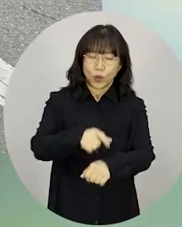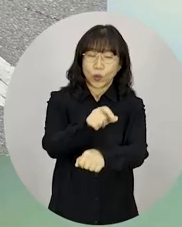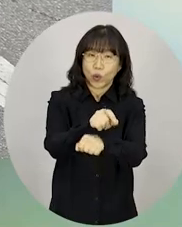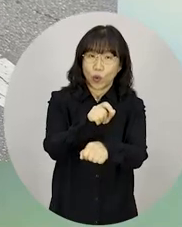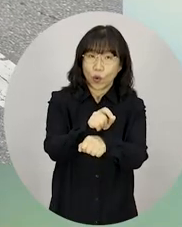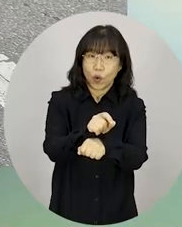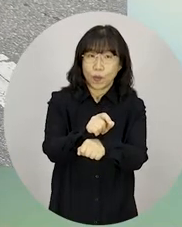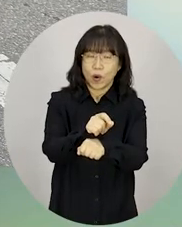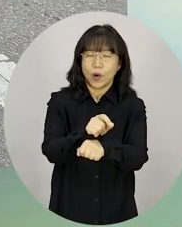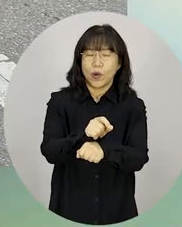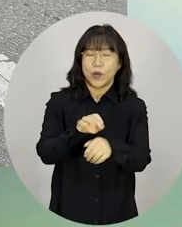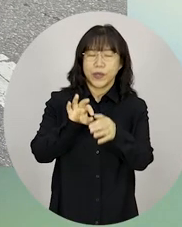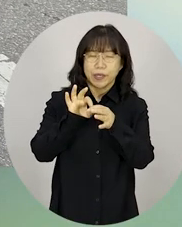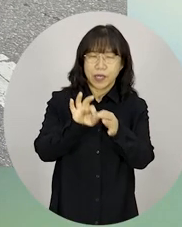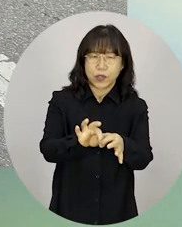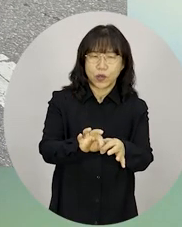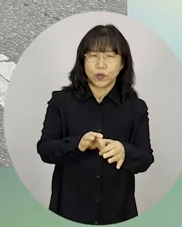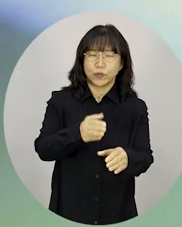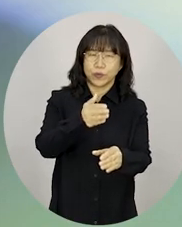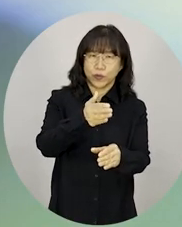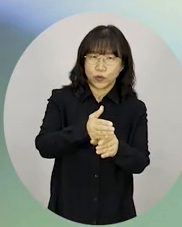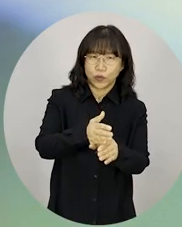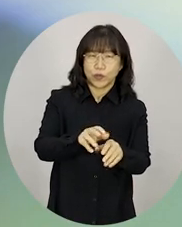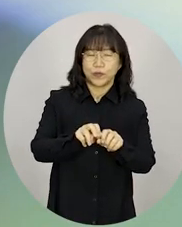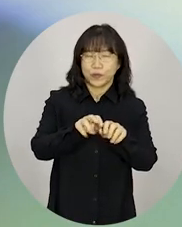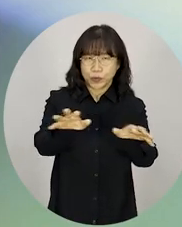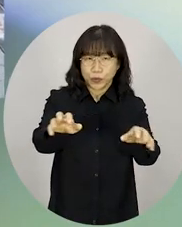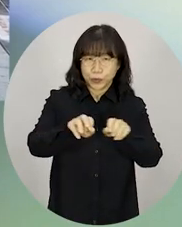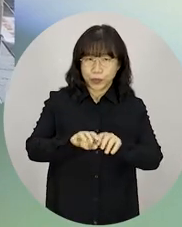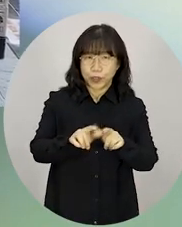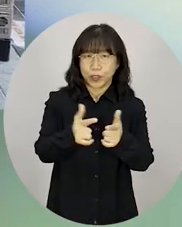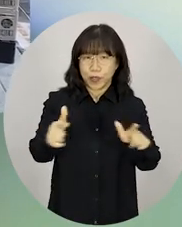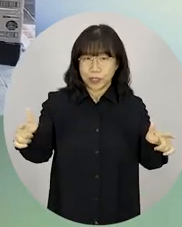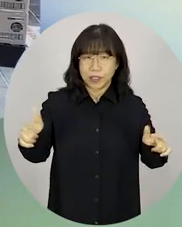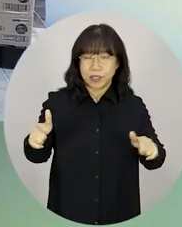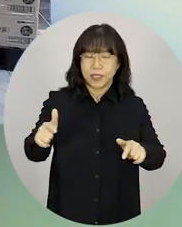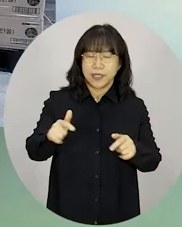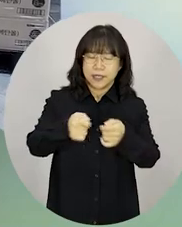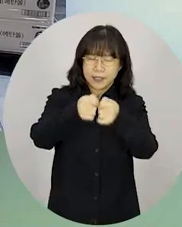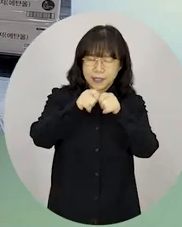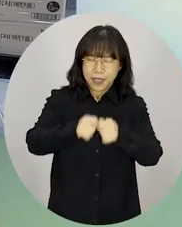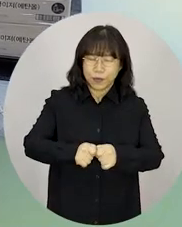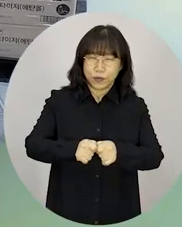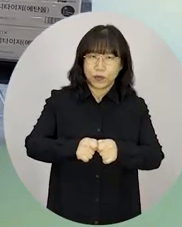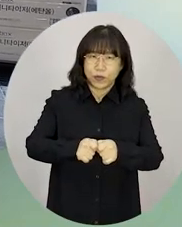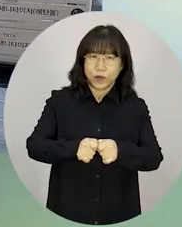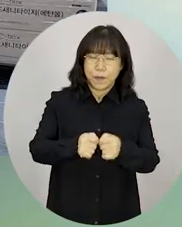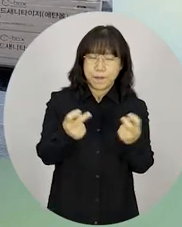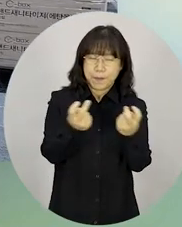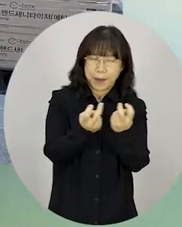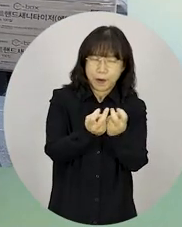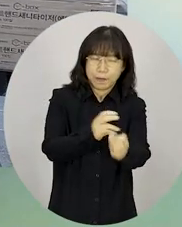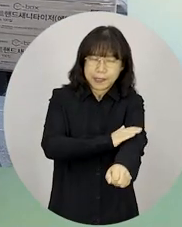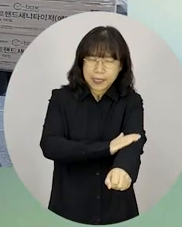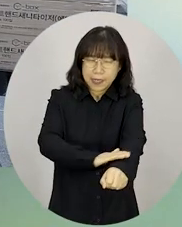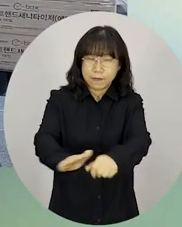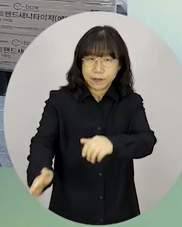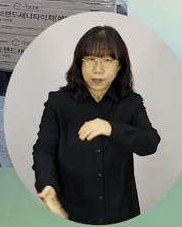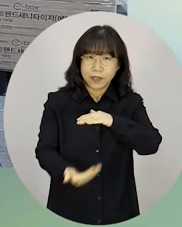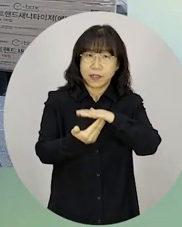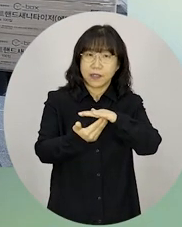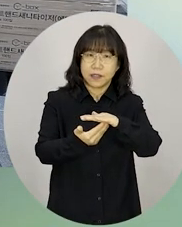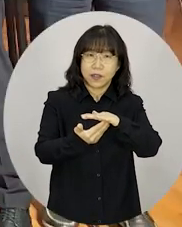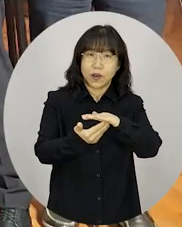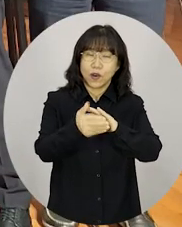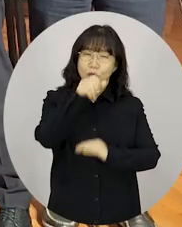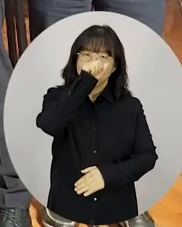동행정복지센터 공공서비스 플랫폼 기능 강화 등 세 가지 추진 전략에 따른 세부 전략을 성실히 이행해 좋은 평가를